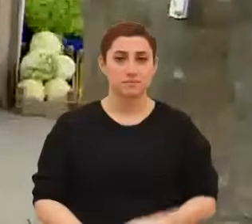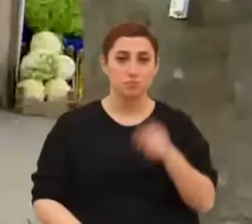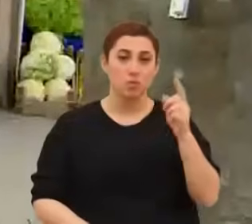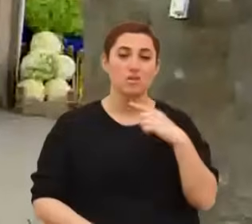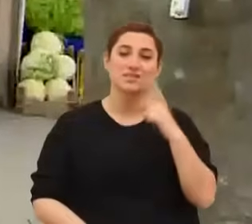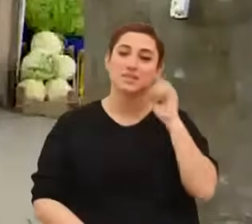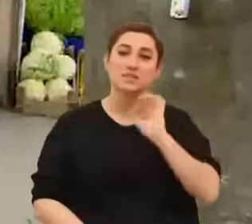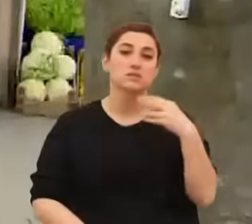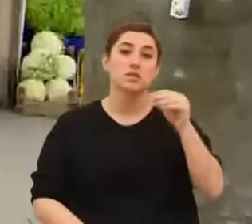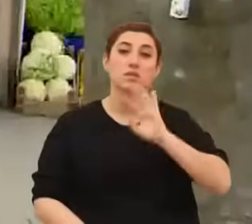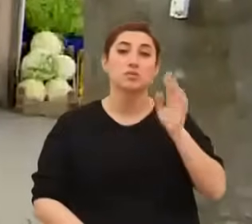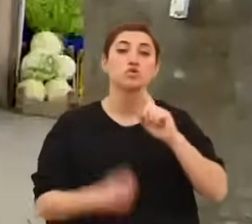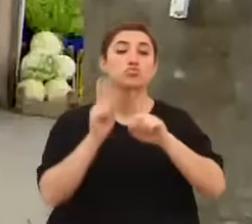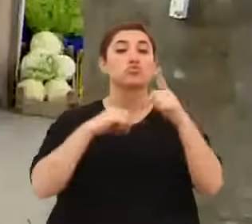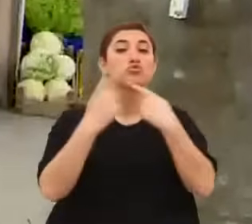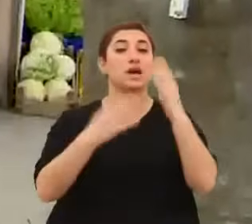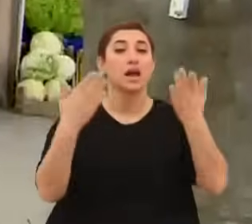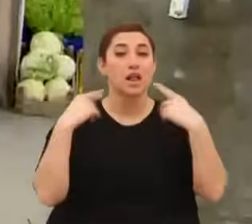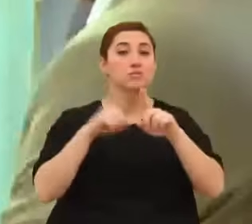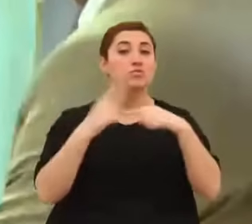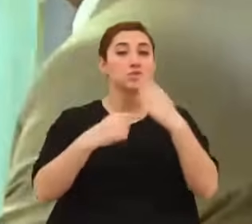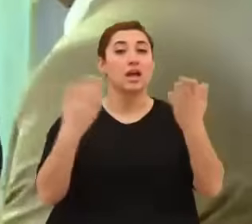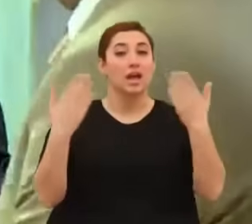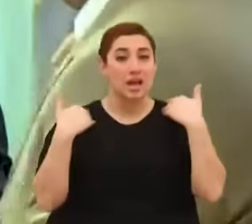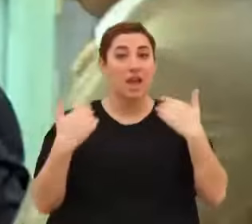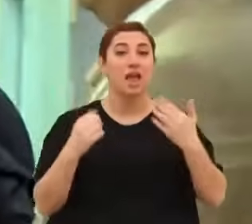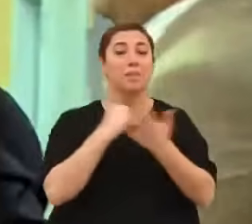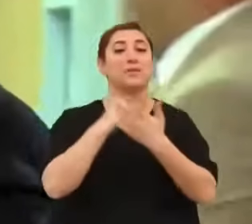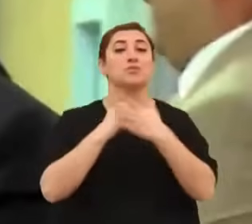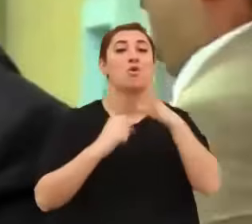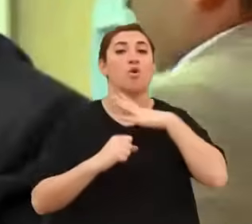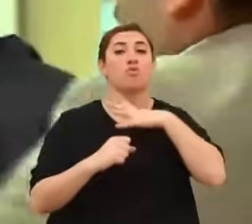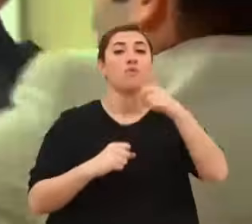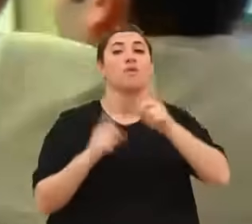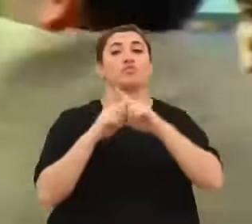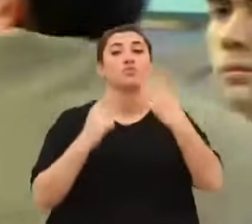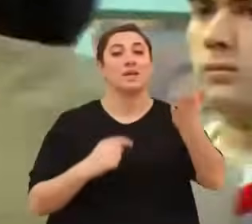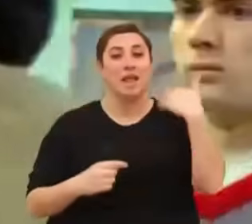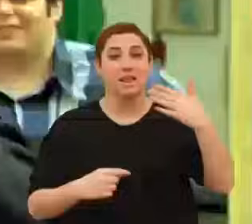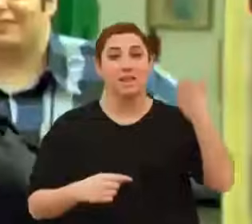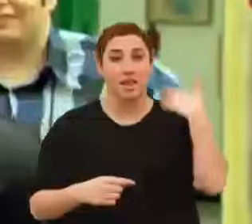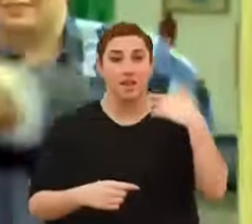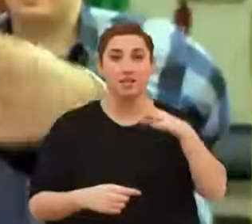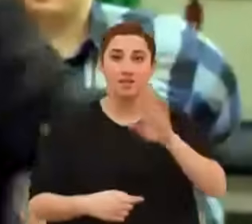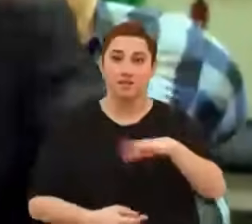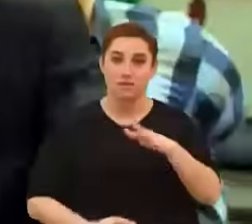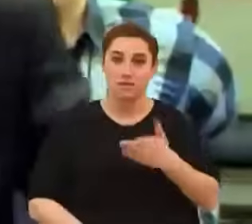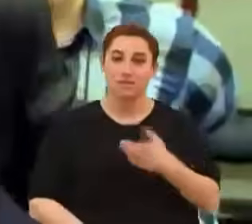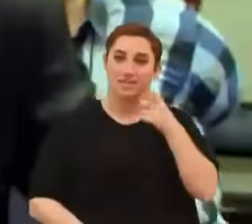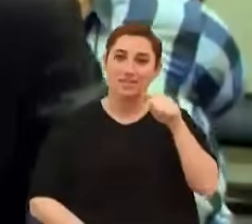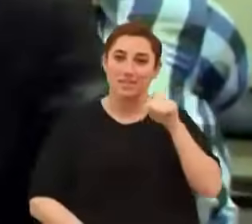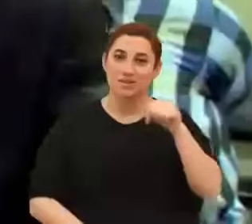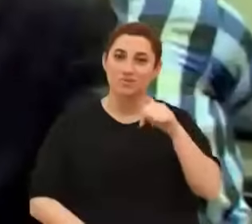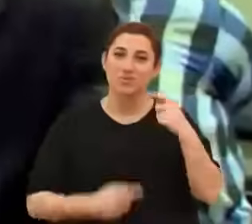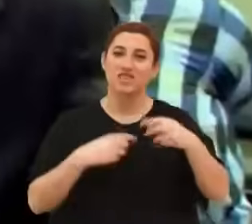Böyle satamazsın bunları. Muza gel, muza gel. Pasaportu var mı muzun? Gel, gel, gel. Sayın gel. Başkanım, siz